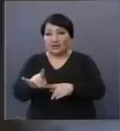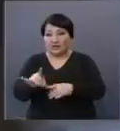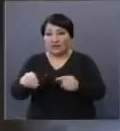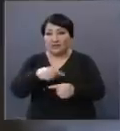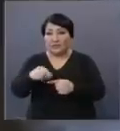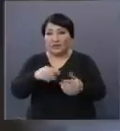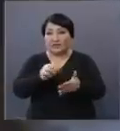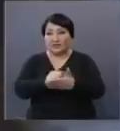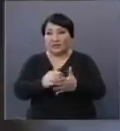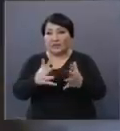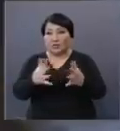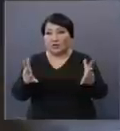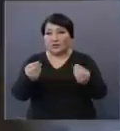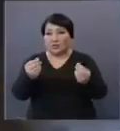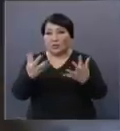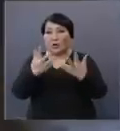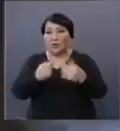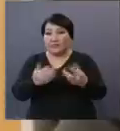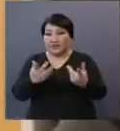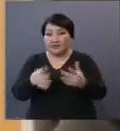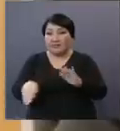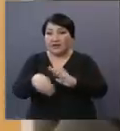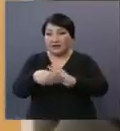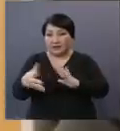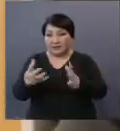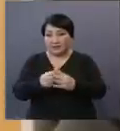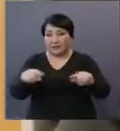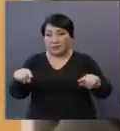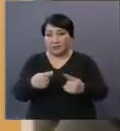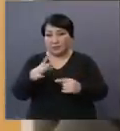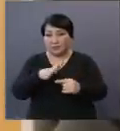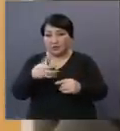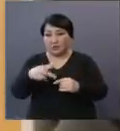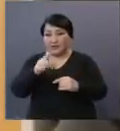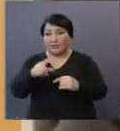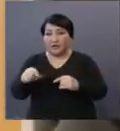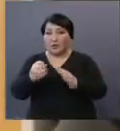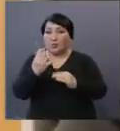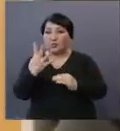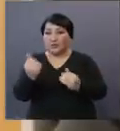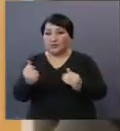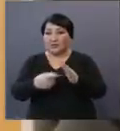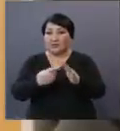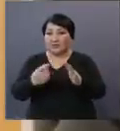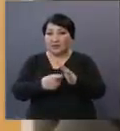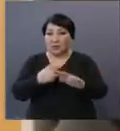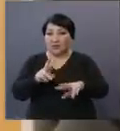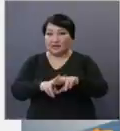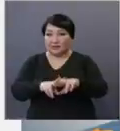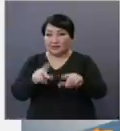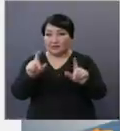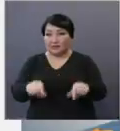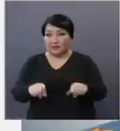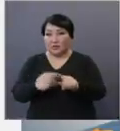үлкен көлемде пара алды деген күдікпен ұсталған еді. Жауапқа тартылған 36 адамның 14-і қазір тергеу изоляторына тоғытылған. 12